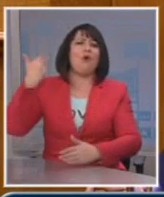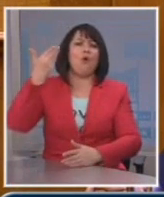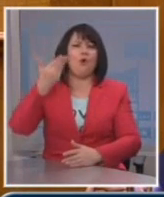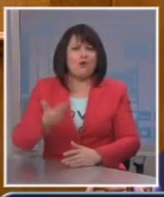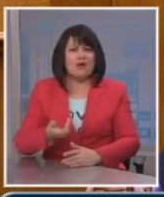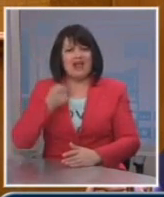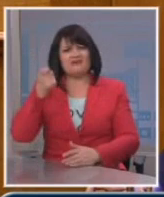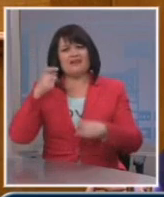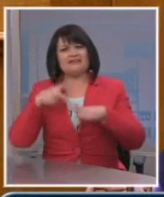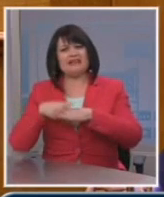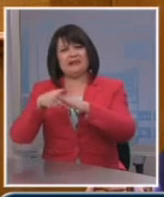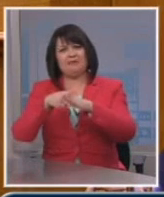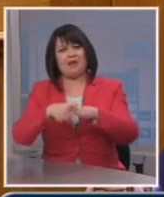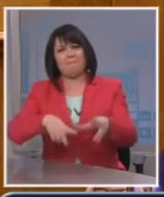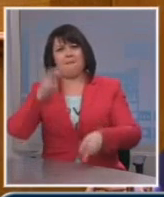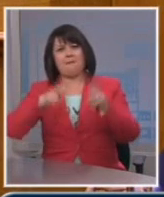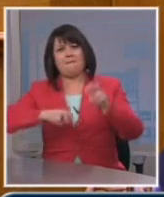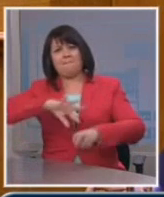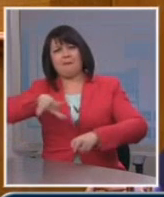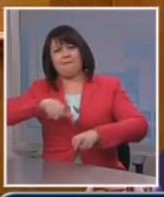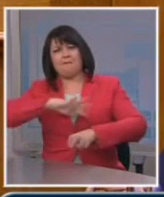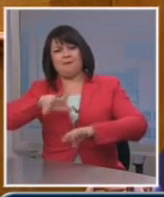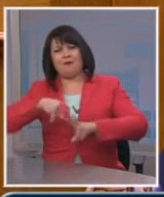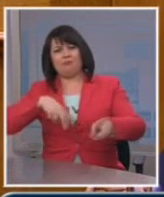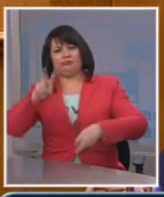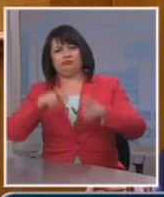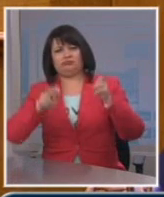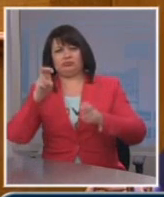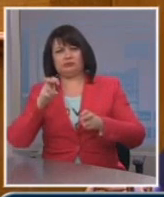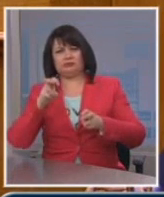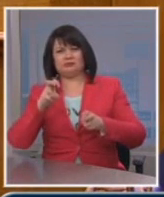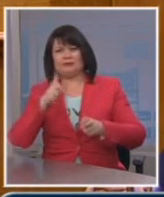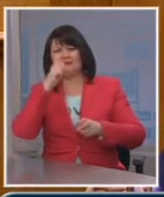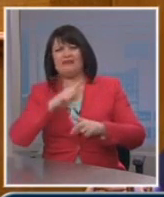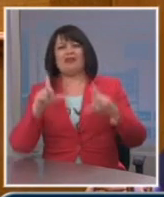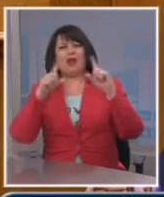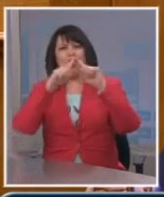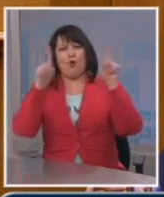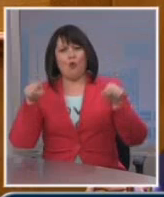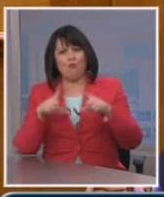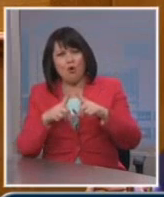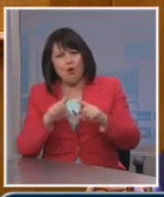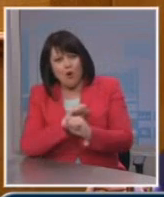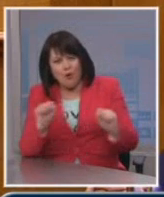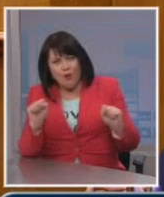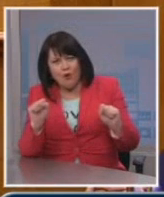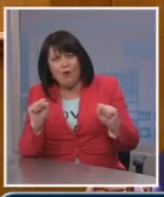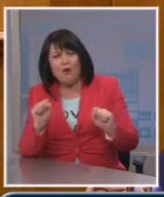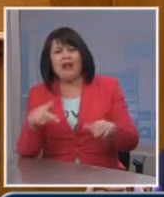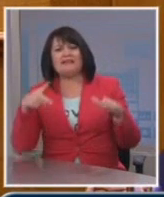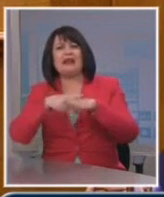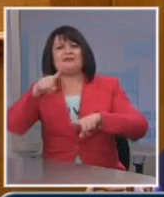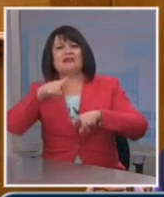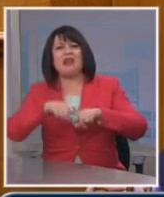τα ασφαλιστικά ταμεία λαιλατήθηκαν. Από τα δομημένα ομόλογα, από τις καταθέσεις Τράπεζα της